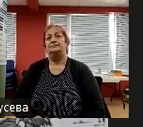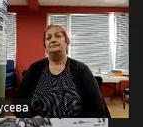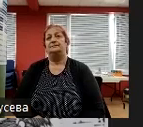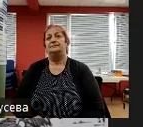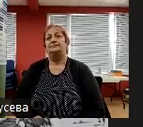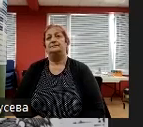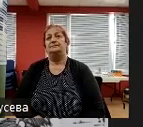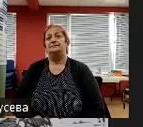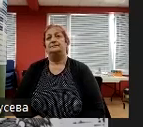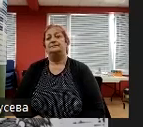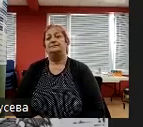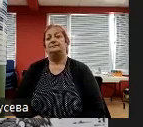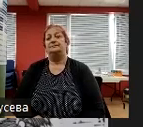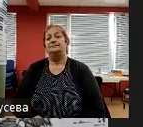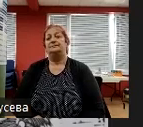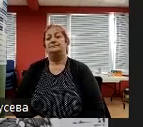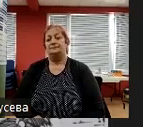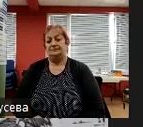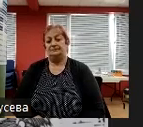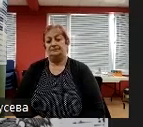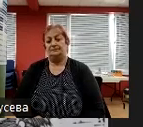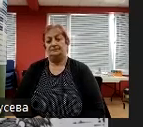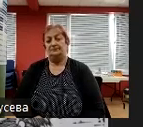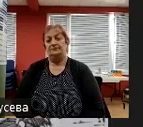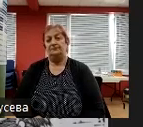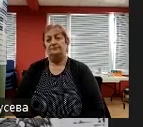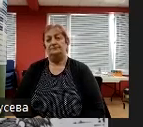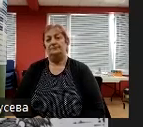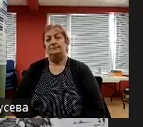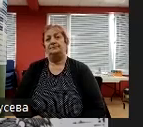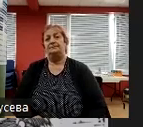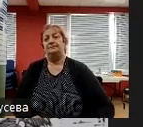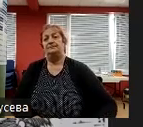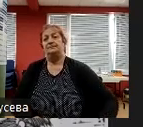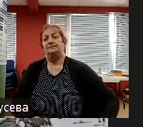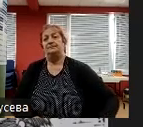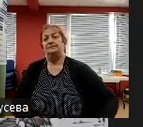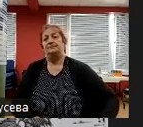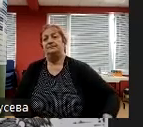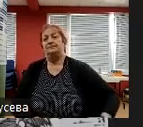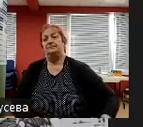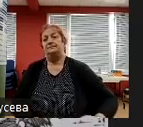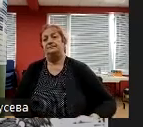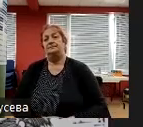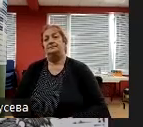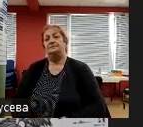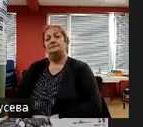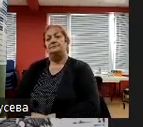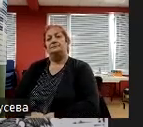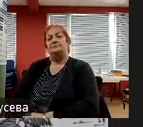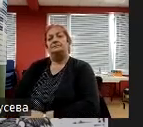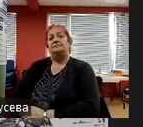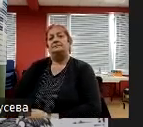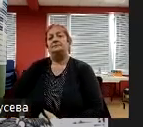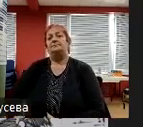So then it would be, maybe I'll let you translate first.